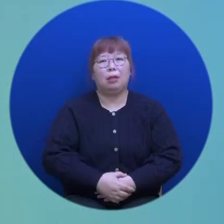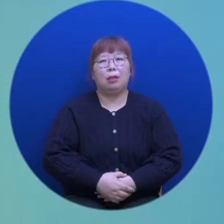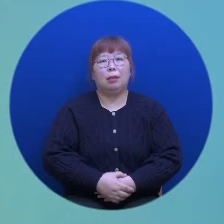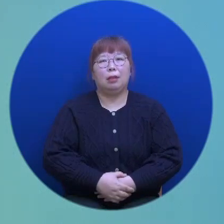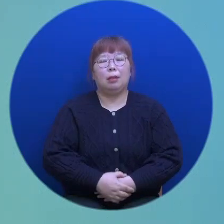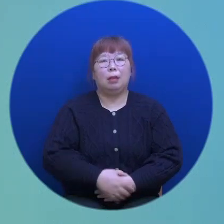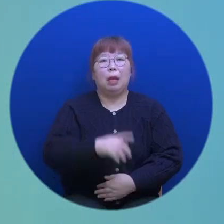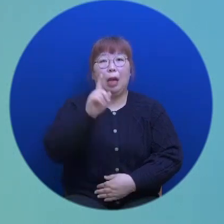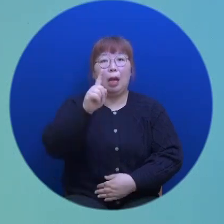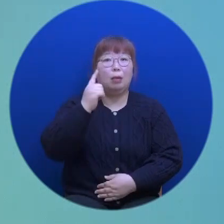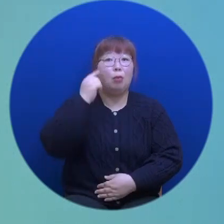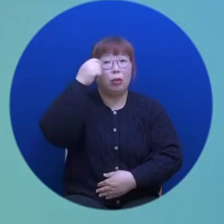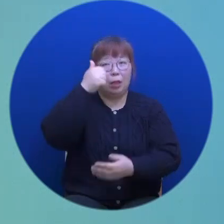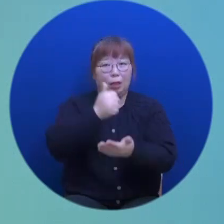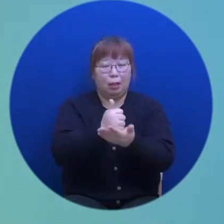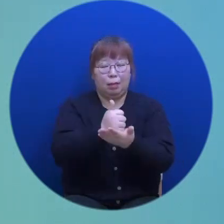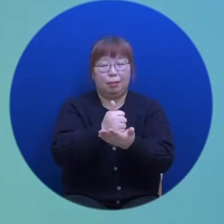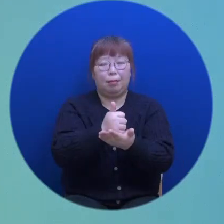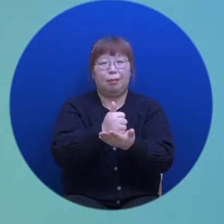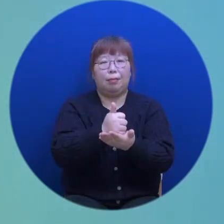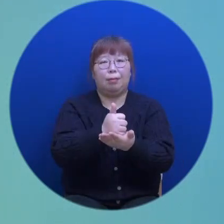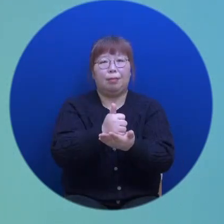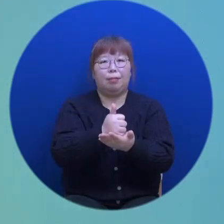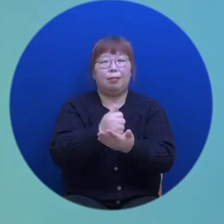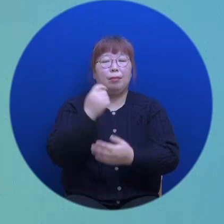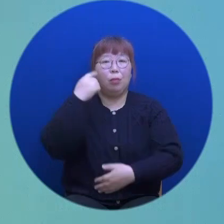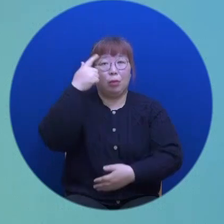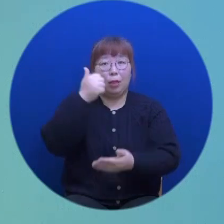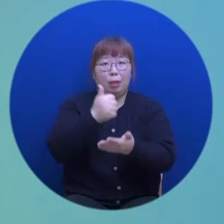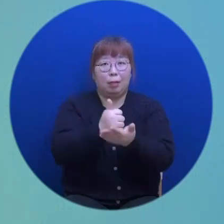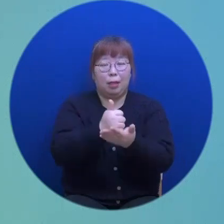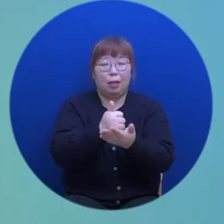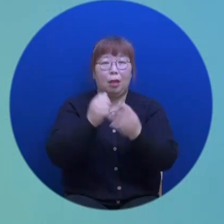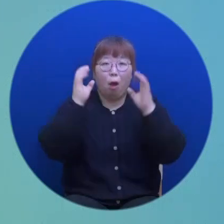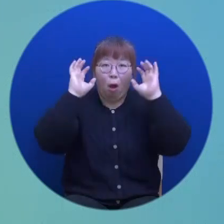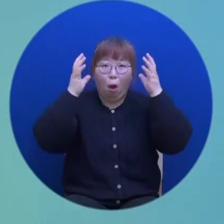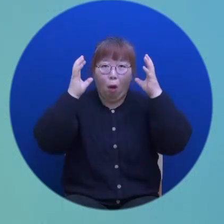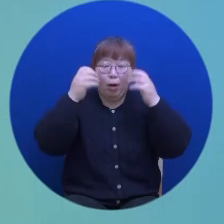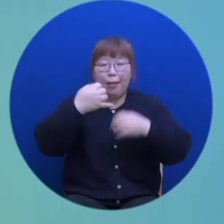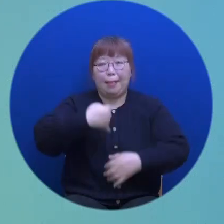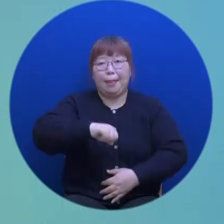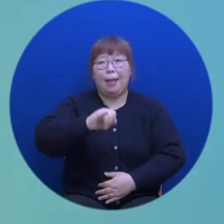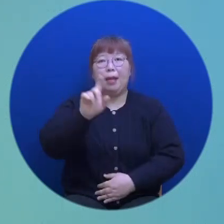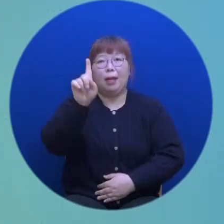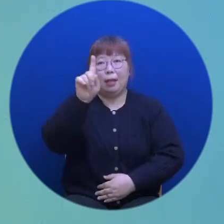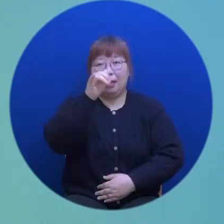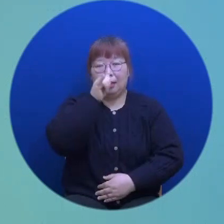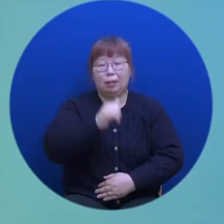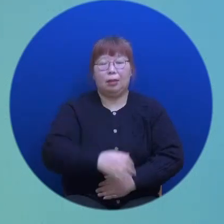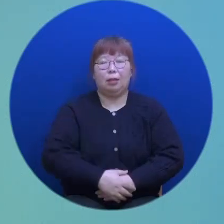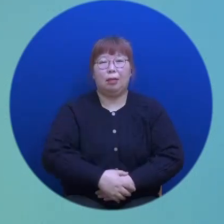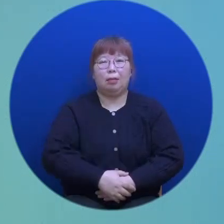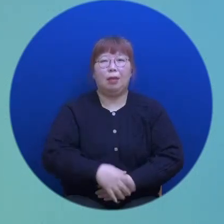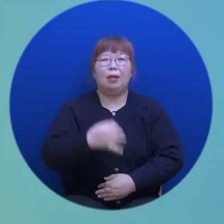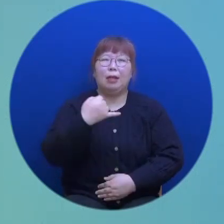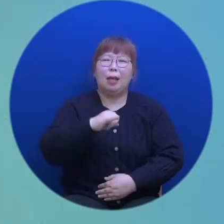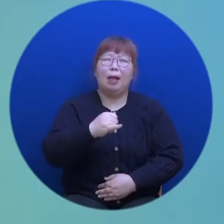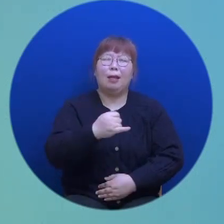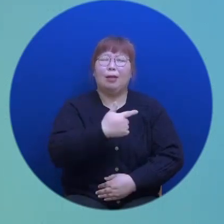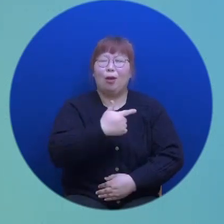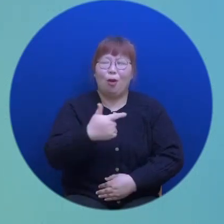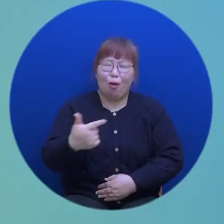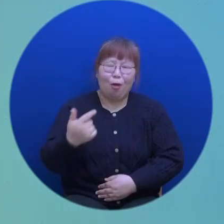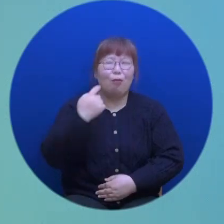한 목사님이 계셨어요. 목사님에게는 어린 딸이 있었습니다. 딸이 얼마나